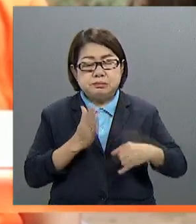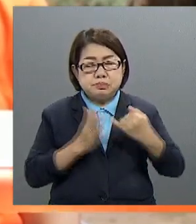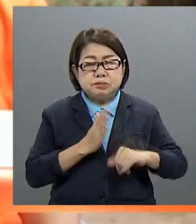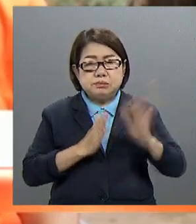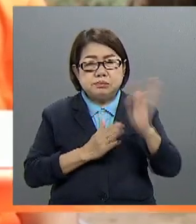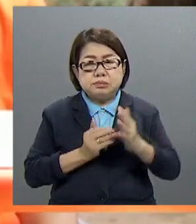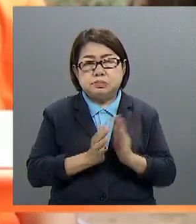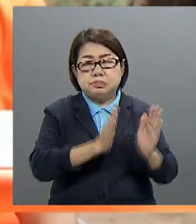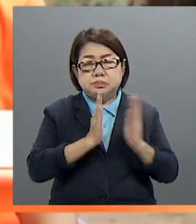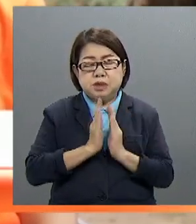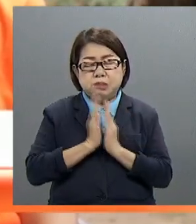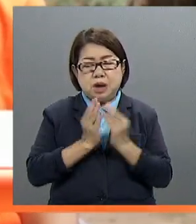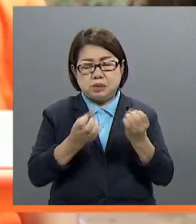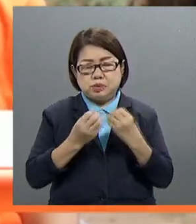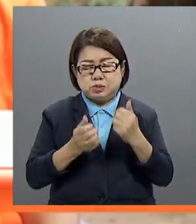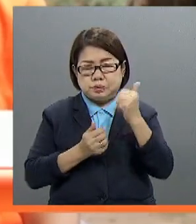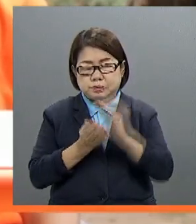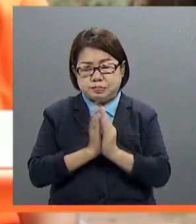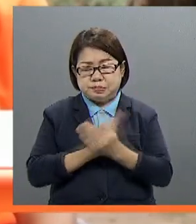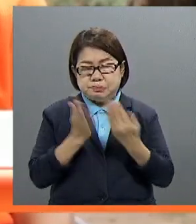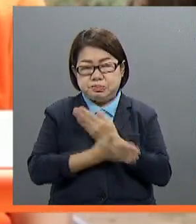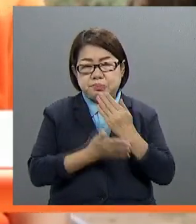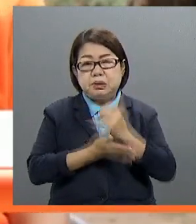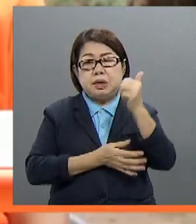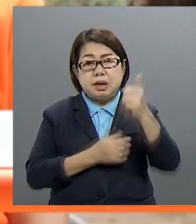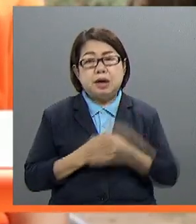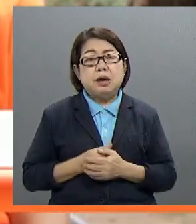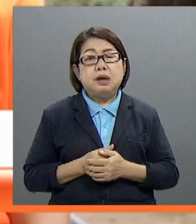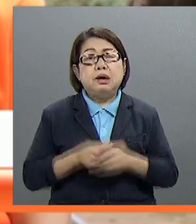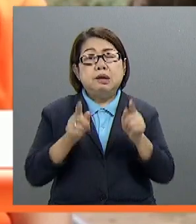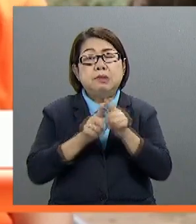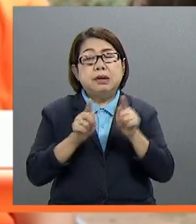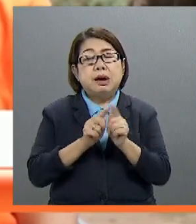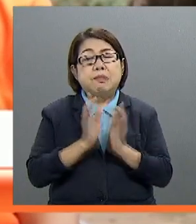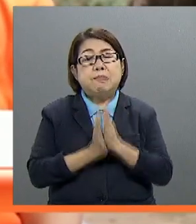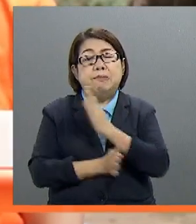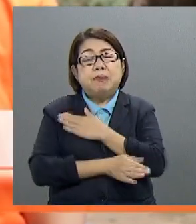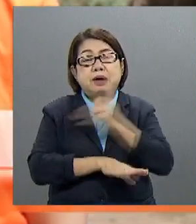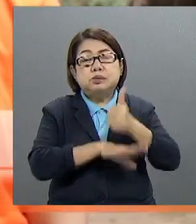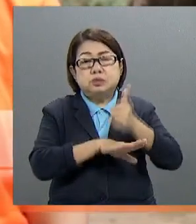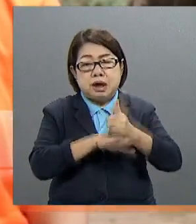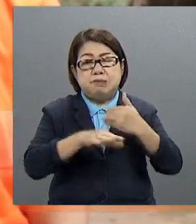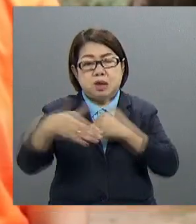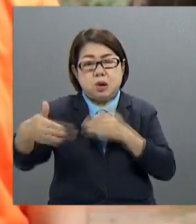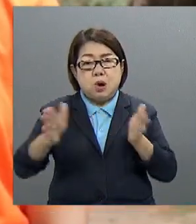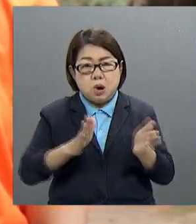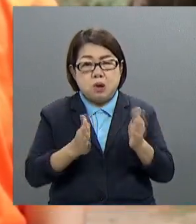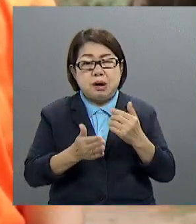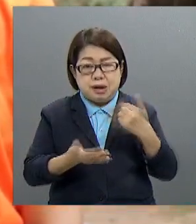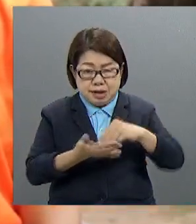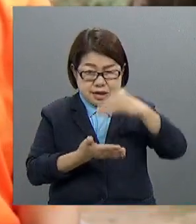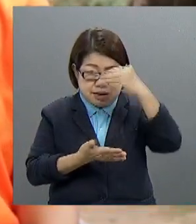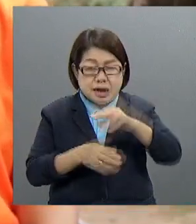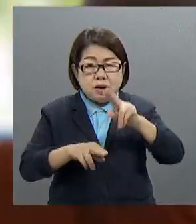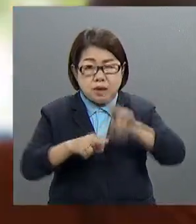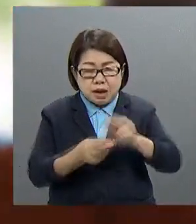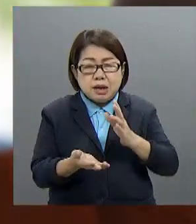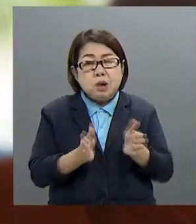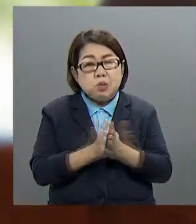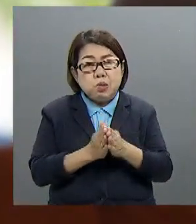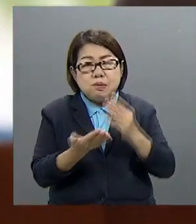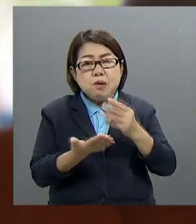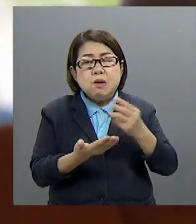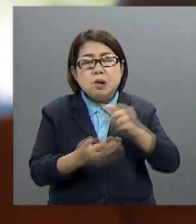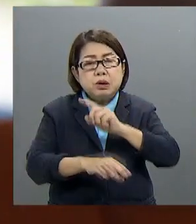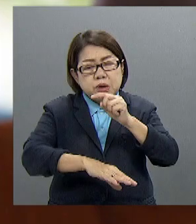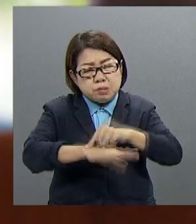าครับไปใช้ได้รวมทั้งพระอาจารย์ก็จะมีห้องเรียนตารางเรียนความรับผิดชอบสอดแทรกเข้าไประหว่างที่มาอยู่